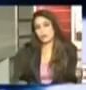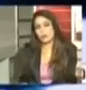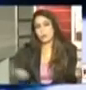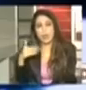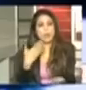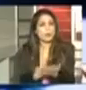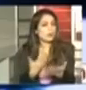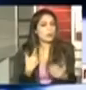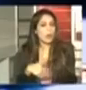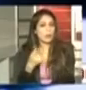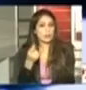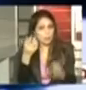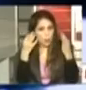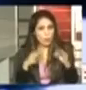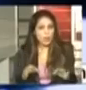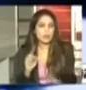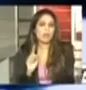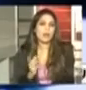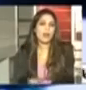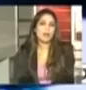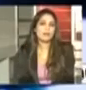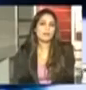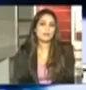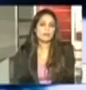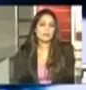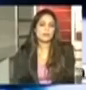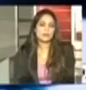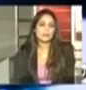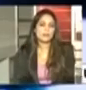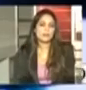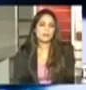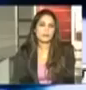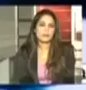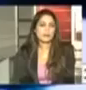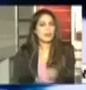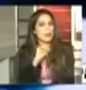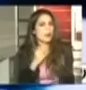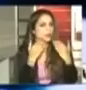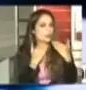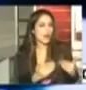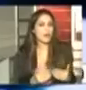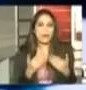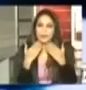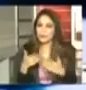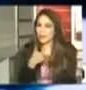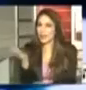הצעות מכובדות, אבל זה... כן. מרק, תודה רבה לך. תודה רבה לכם.